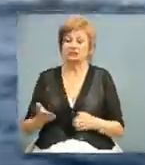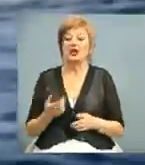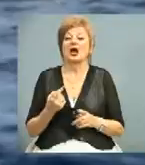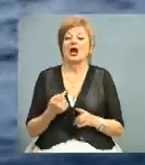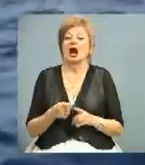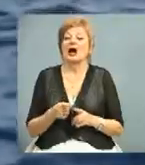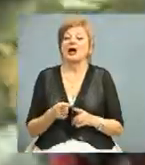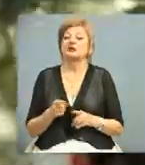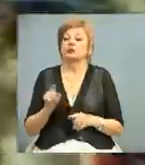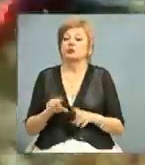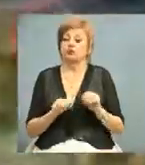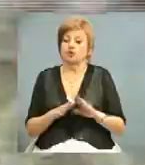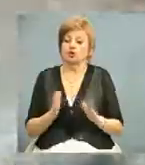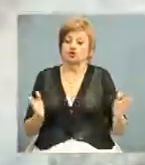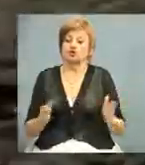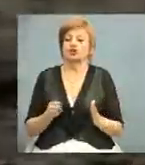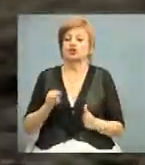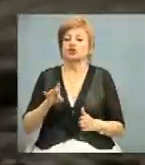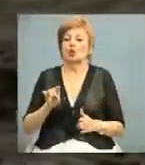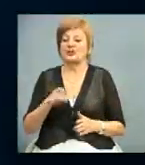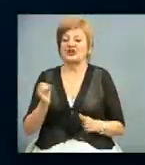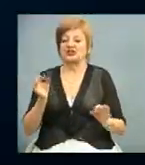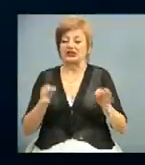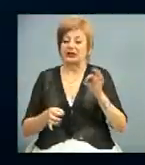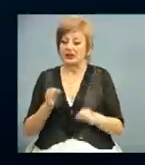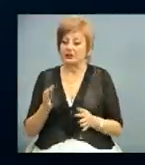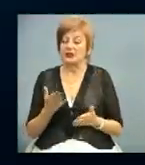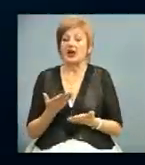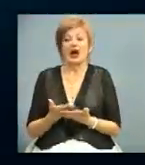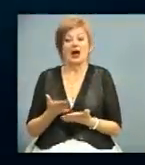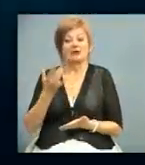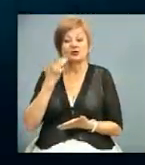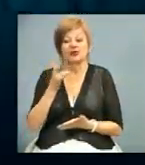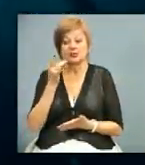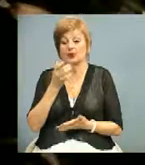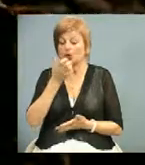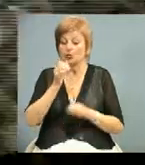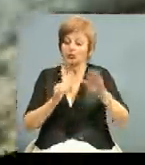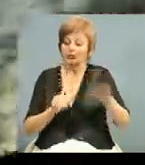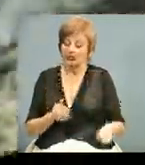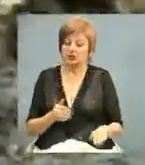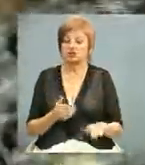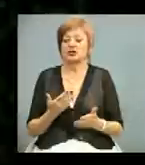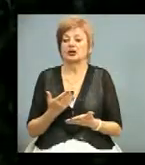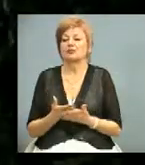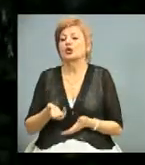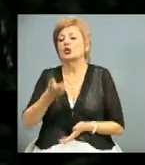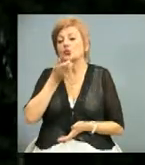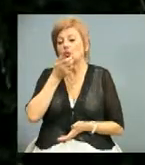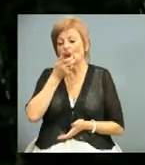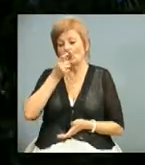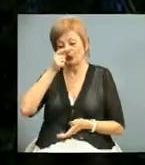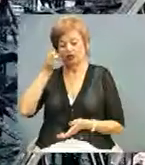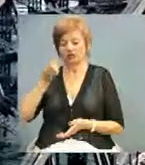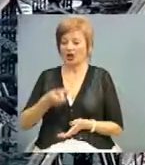півдні материка переважає субтропічний та тропічний клімат, а от Південна Америка, що знаходиться нижче, має абсолютно теплий та